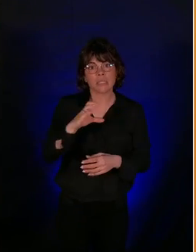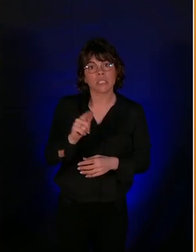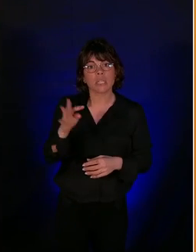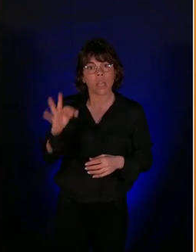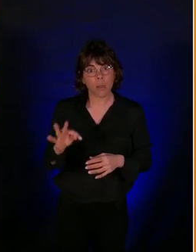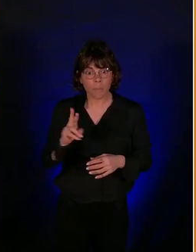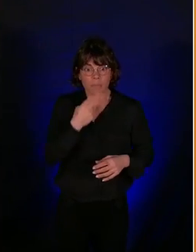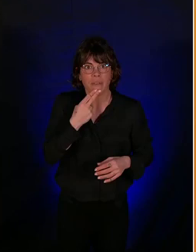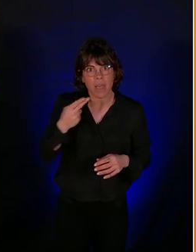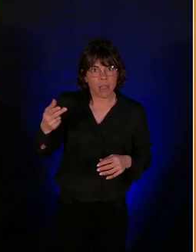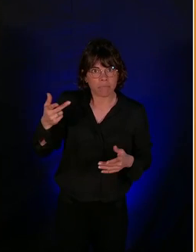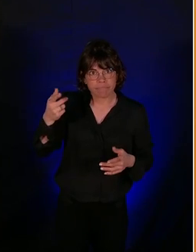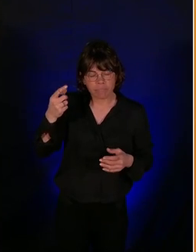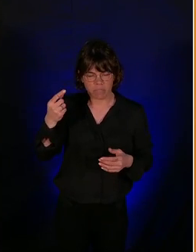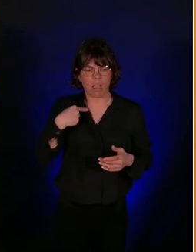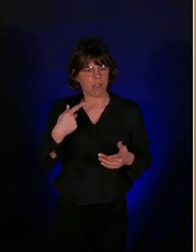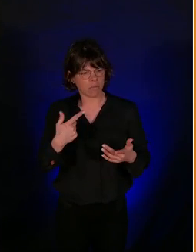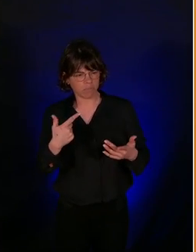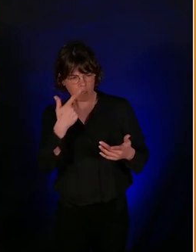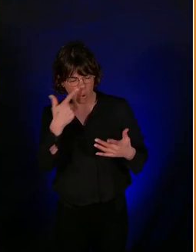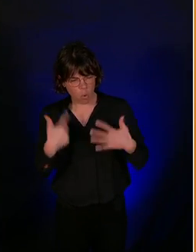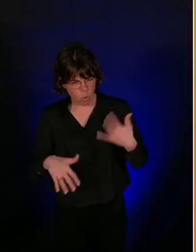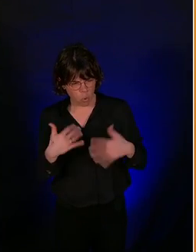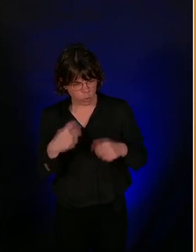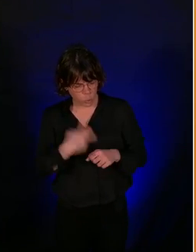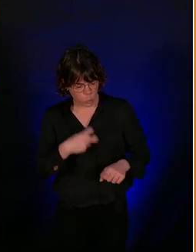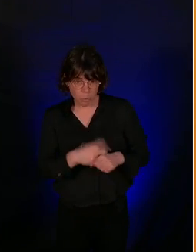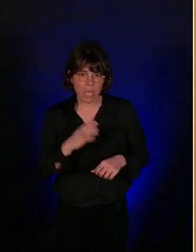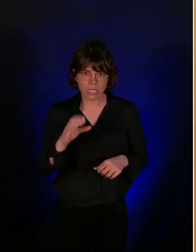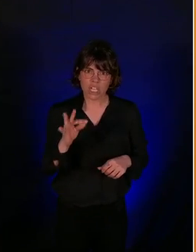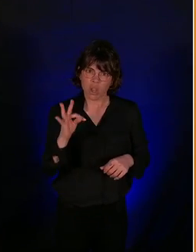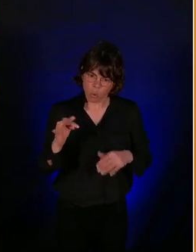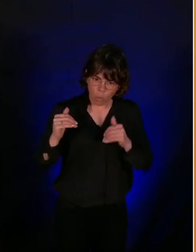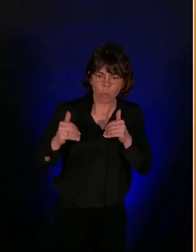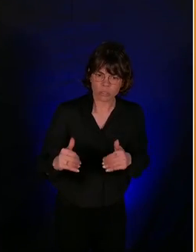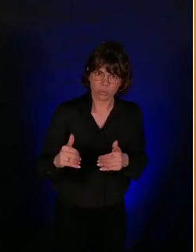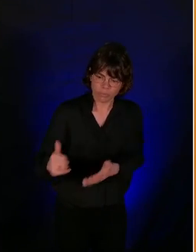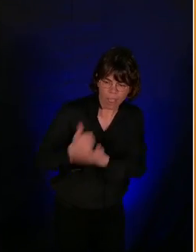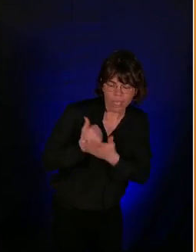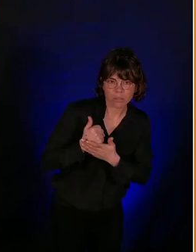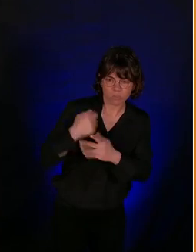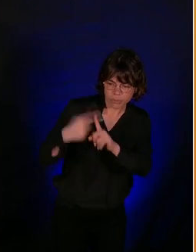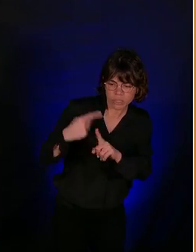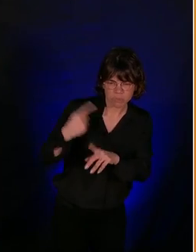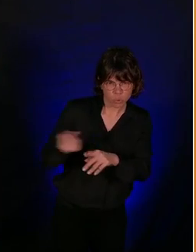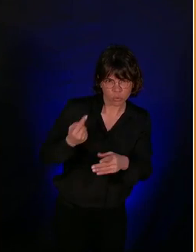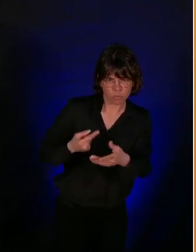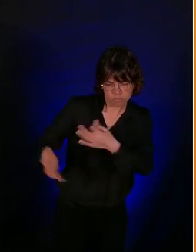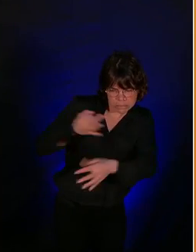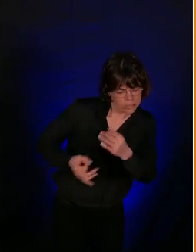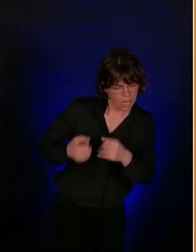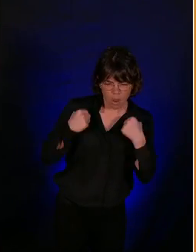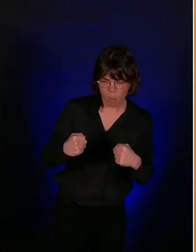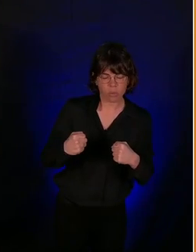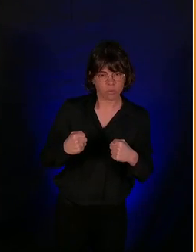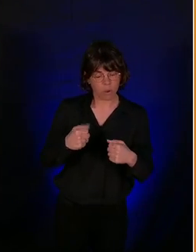aussi quand on a eu des gros coups de mou qu'on y croyait plus eux ils y croyaient toujours ils nous ont apporté ça et même si des